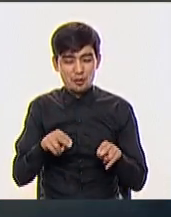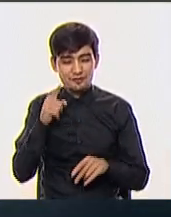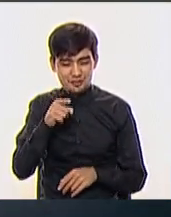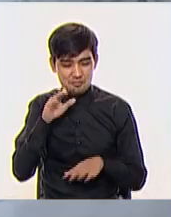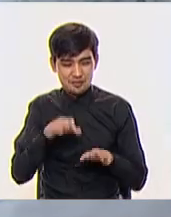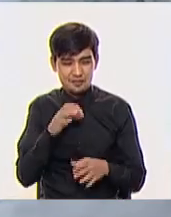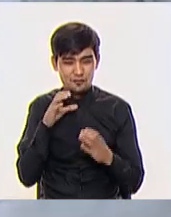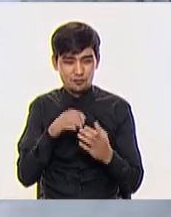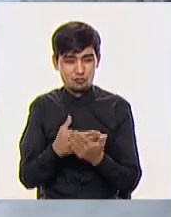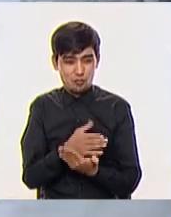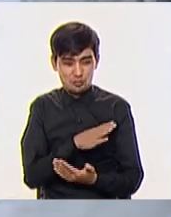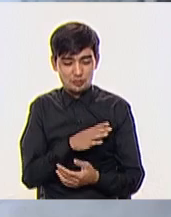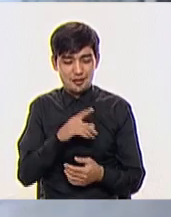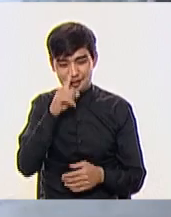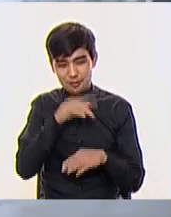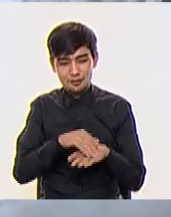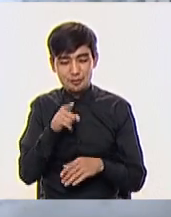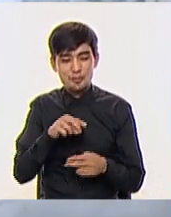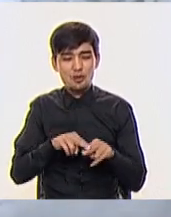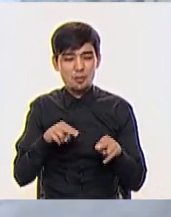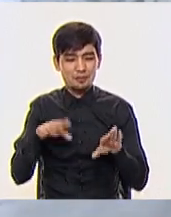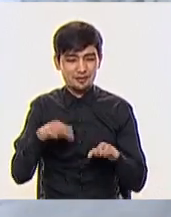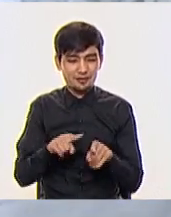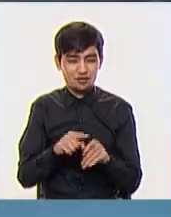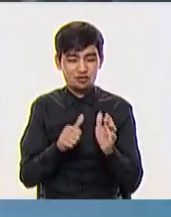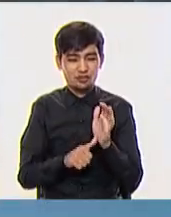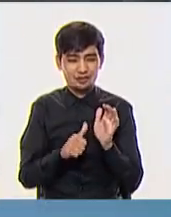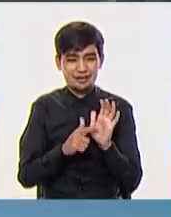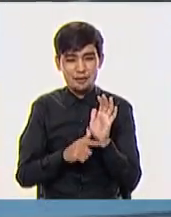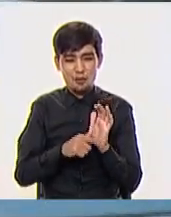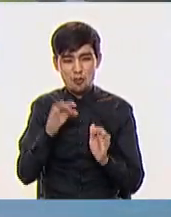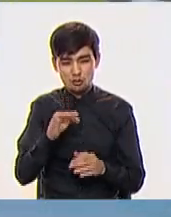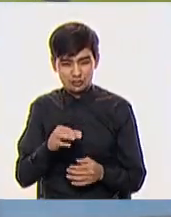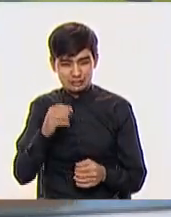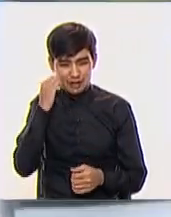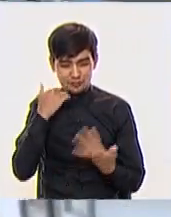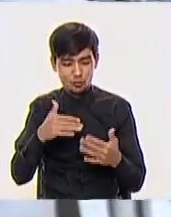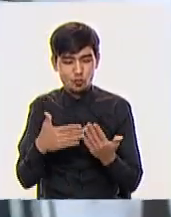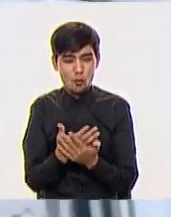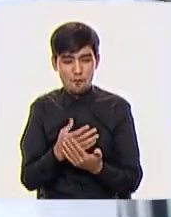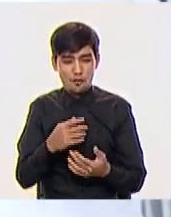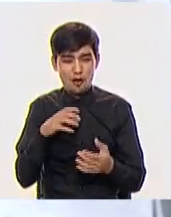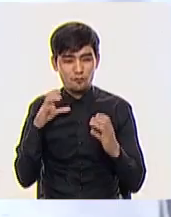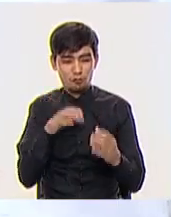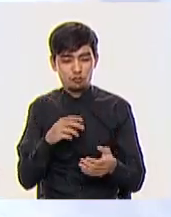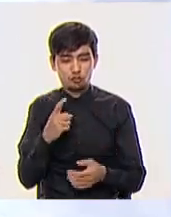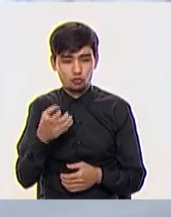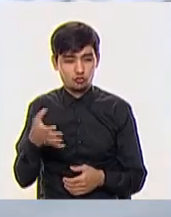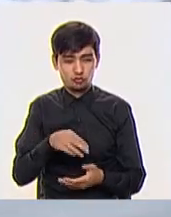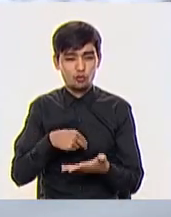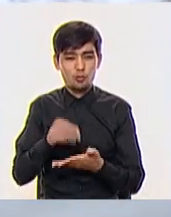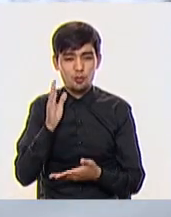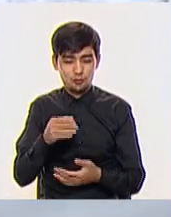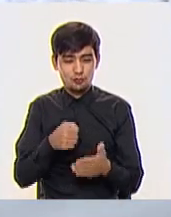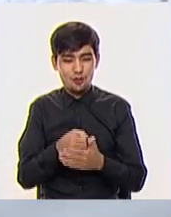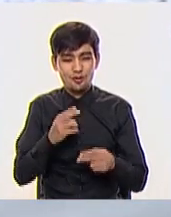Астану проезжает. Әкімдіктегілер Петропавлда автобустардың 70% ескіргенін, былтыр автопаркты жаңарту үшін жыл соңына дейін 100 автобус алынатынын